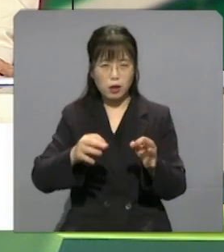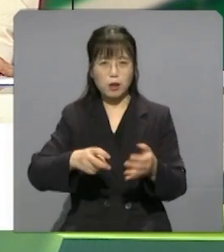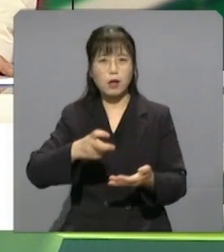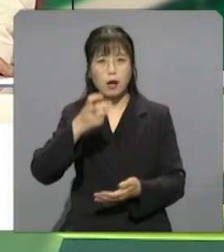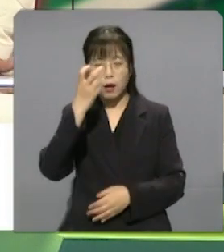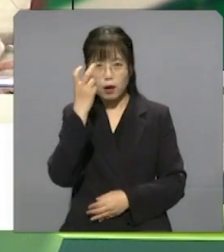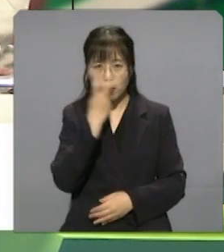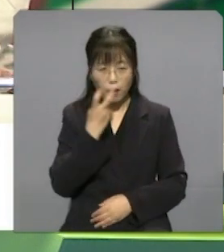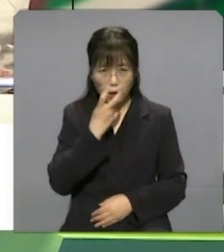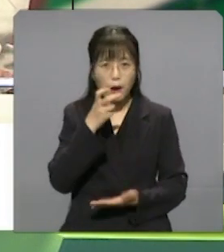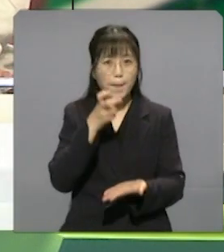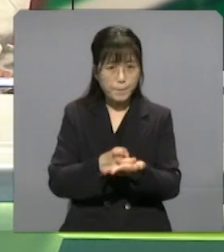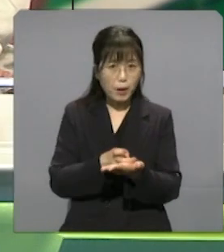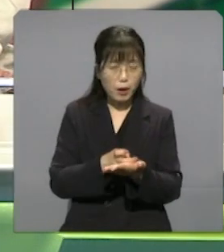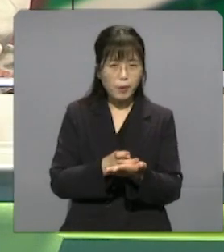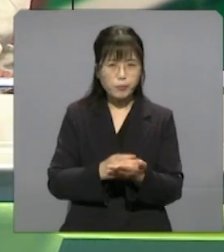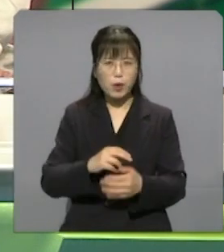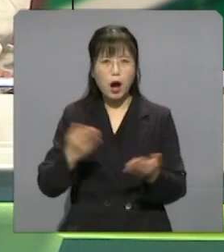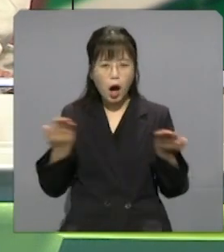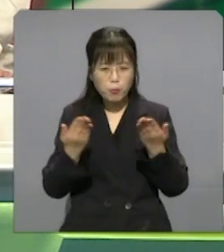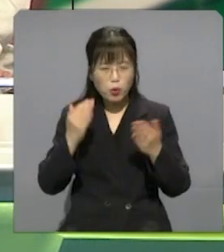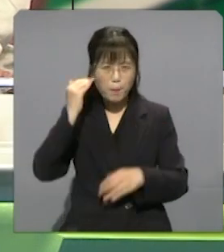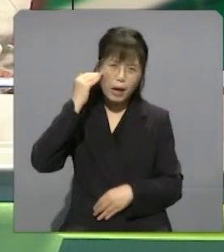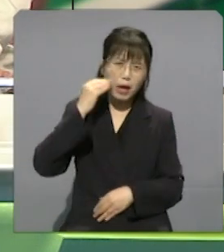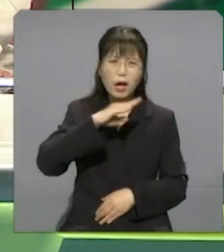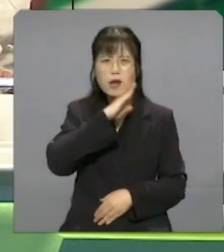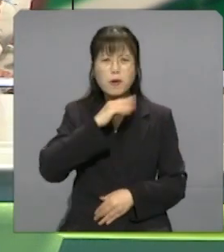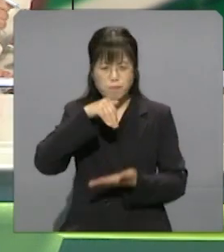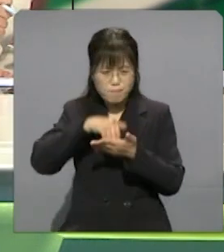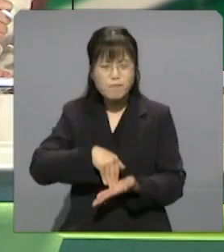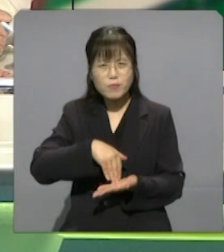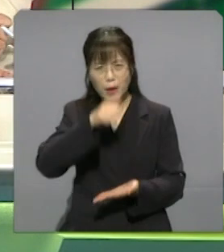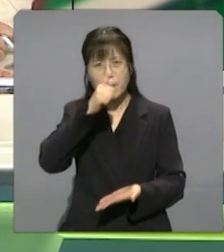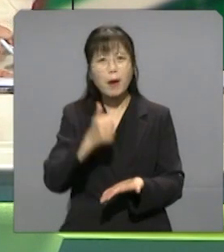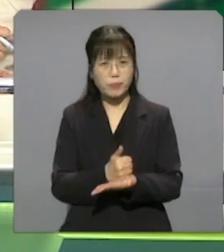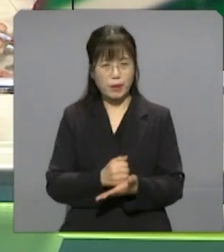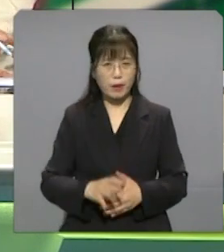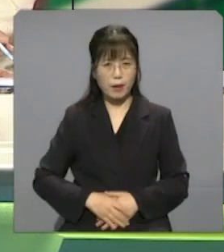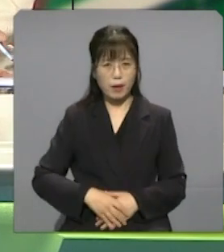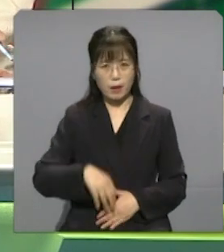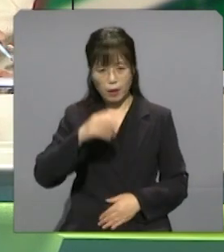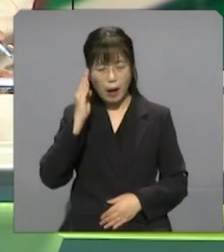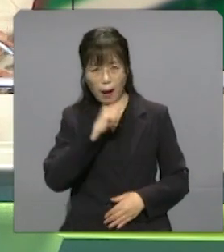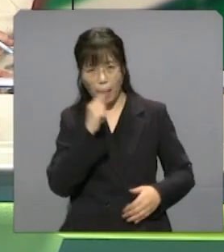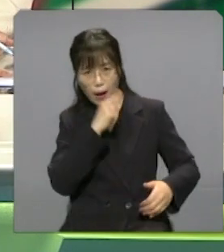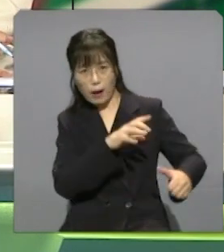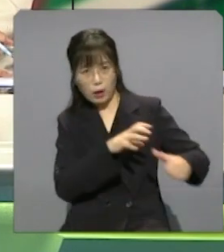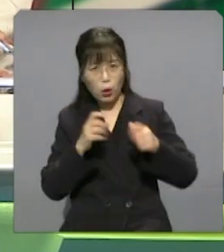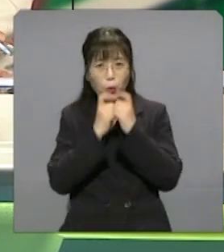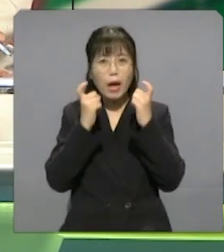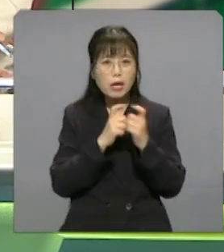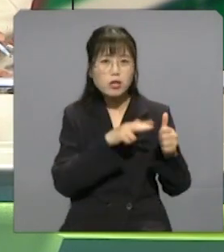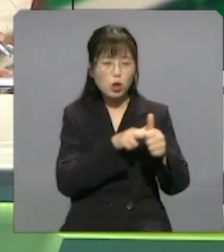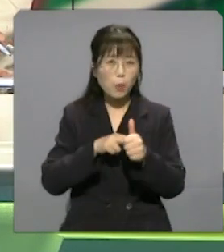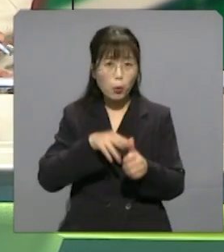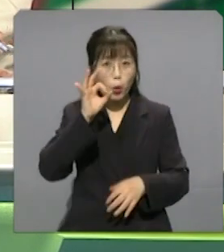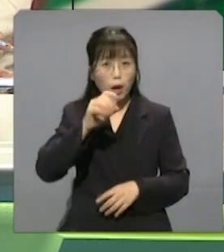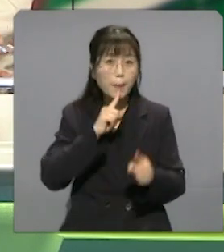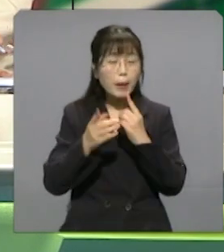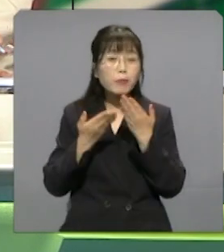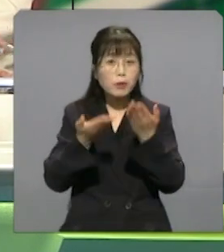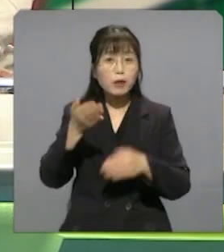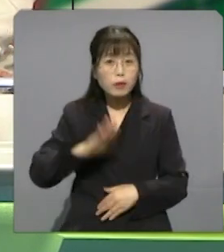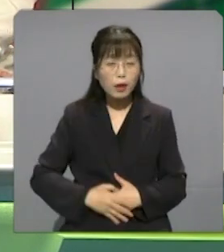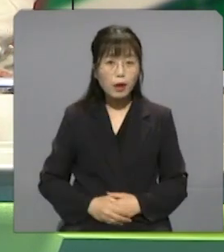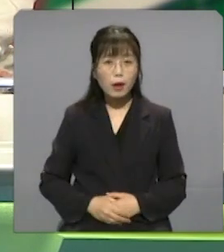위반뿐 아니라 업무방에 현미까지 더해지는 중범죄입니다 범죄에 악용되는 통장과 개인정보 가격 더 말씀드리겠는데요